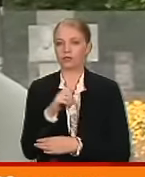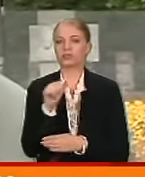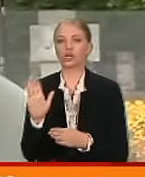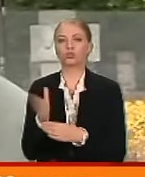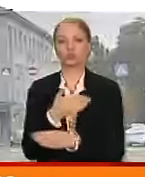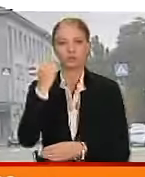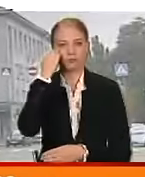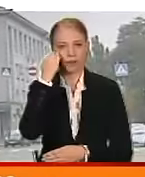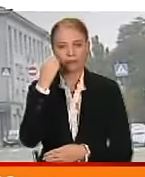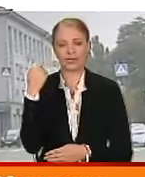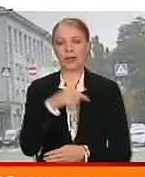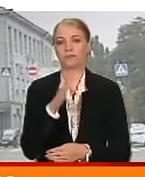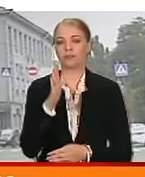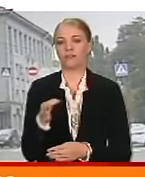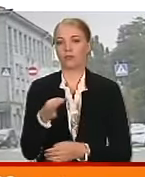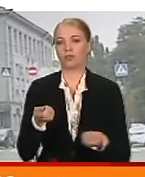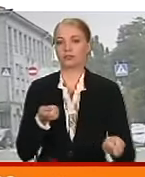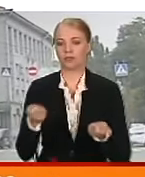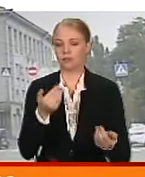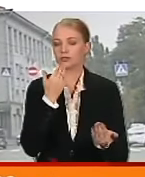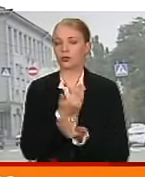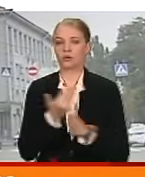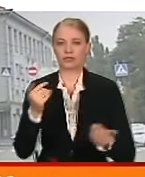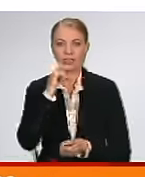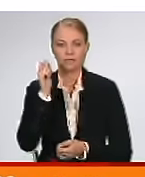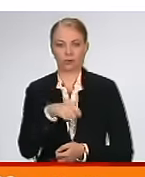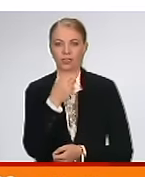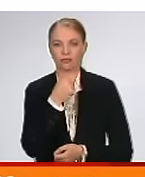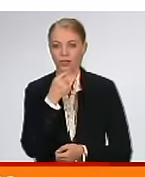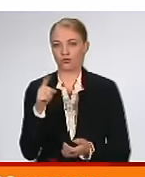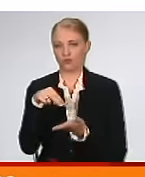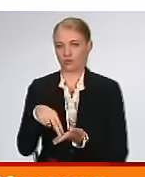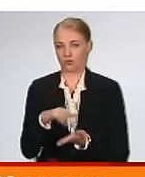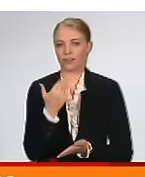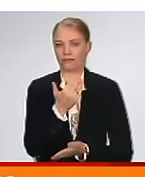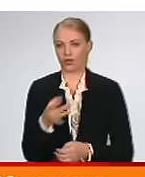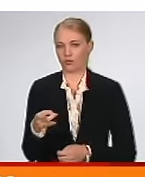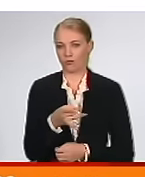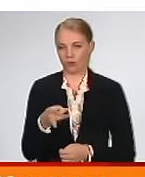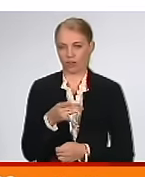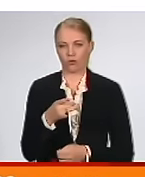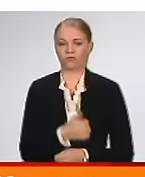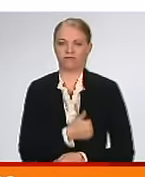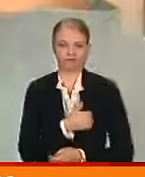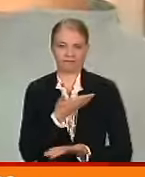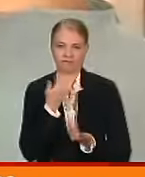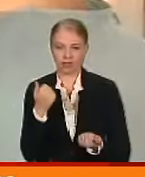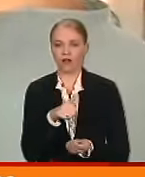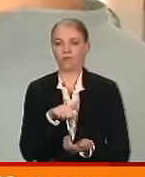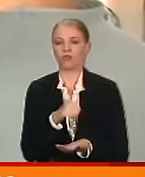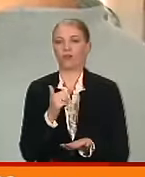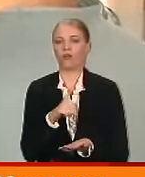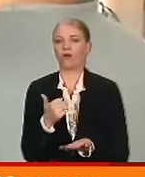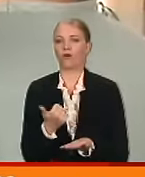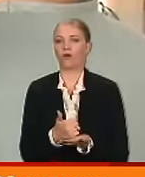знос пам'ятника. В обласній адміністрації останнім в Україні Леніним, що стоїть в їхньому районі, не пишаються. Голова